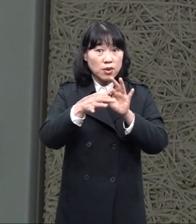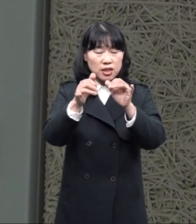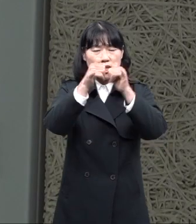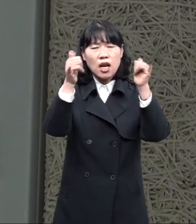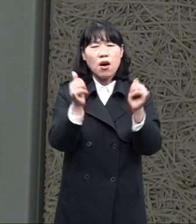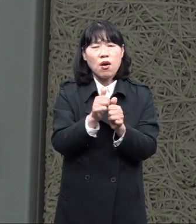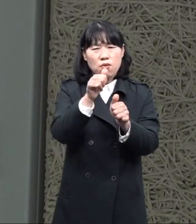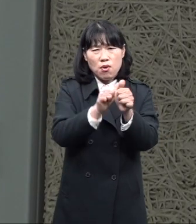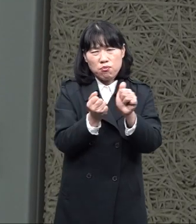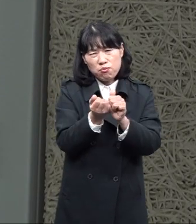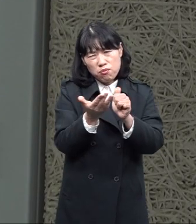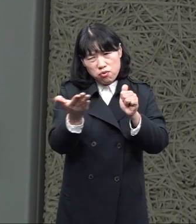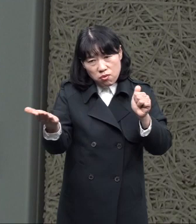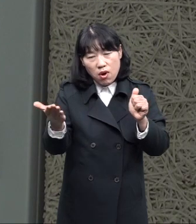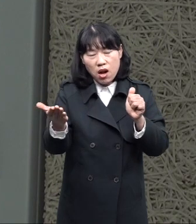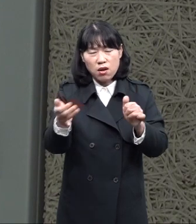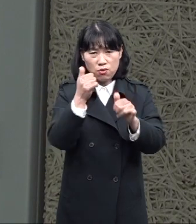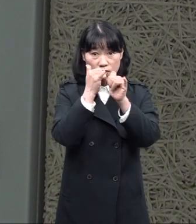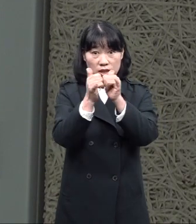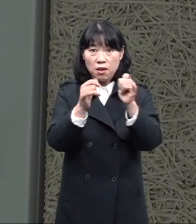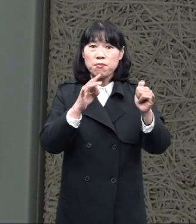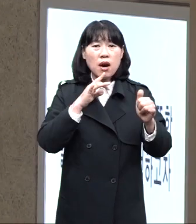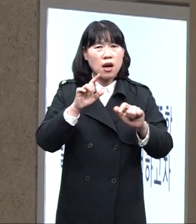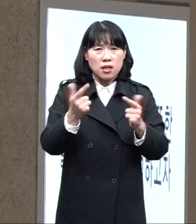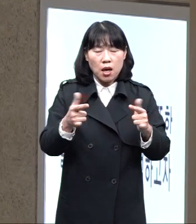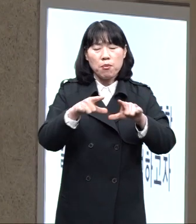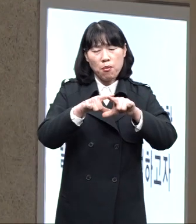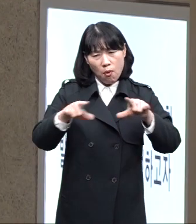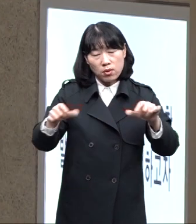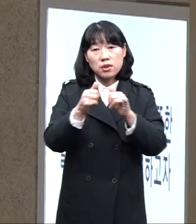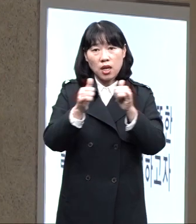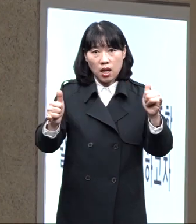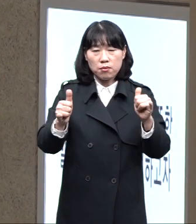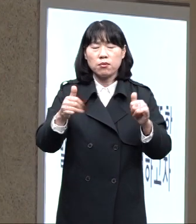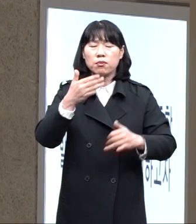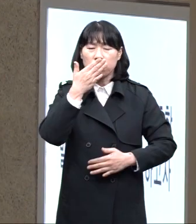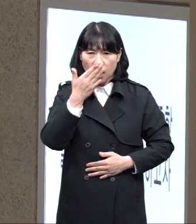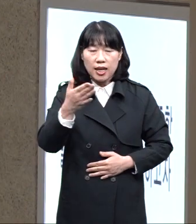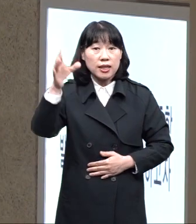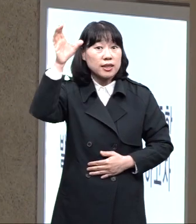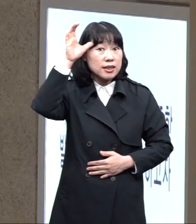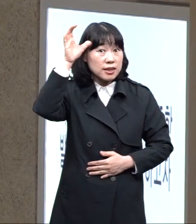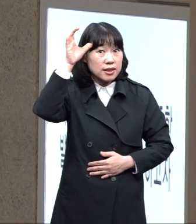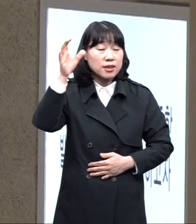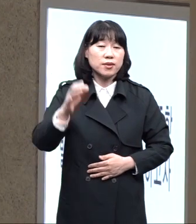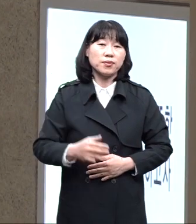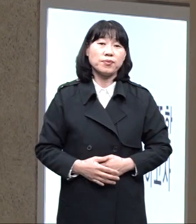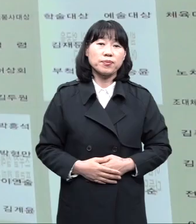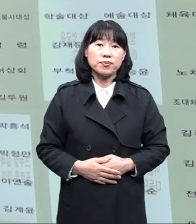사회공헌이 위대한 사람들의 행보가 아닌 평범한 시민들의 일상이 되길 기대하고 있습니다.